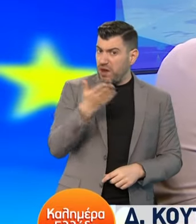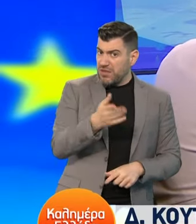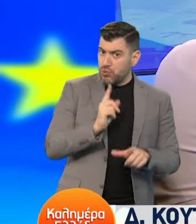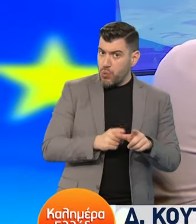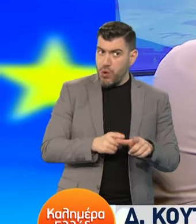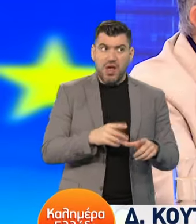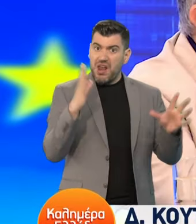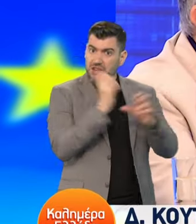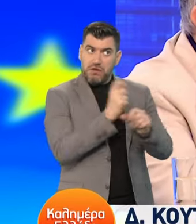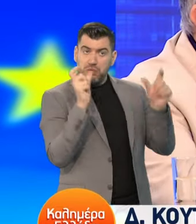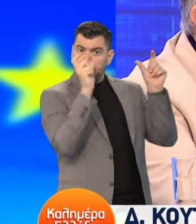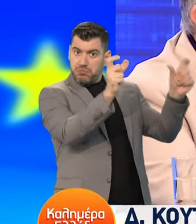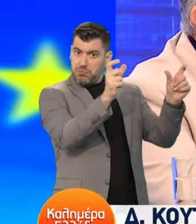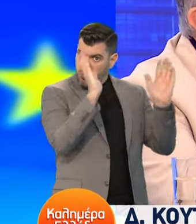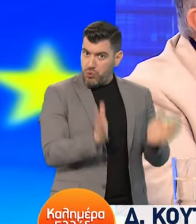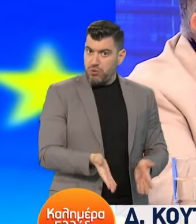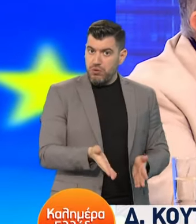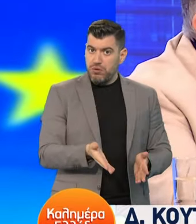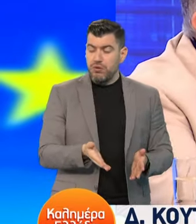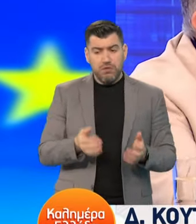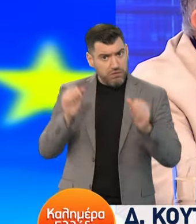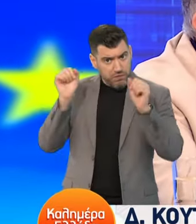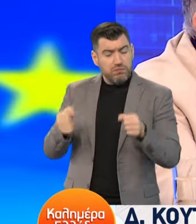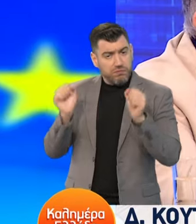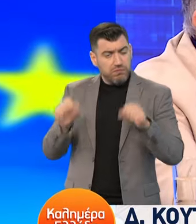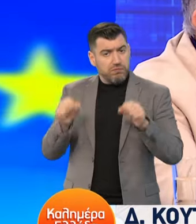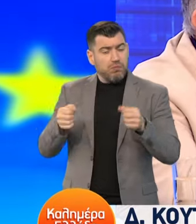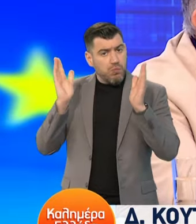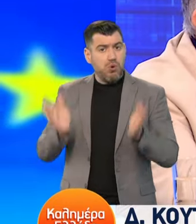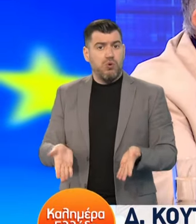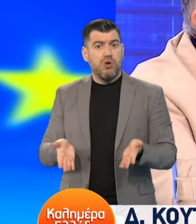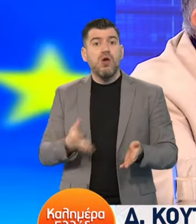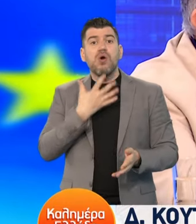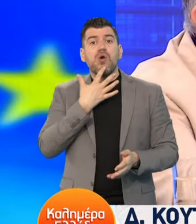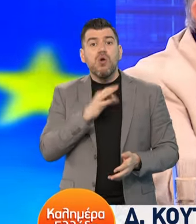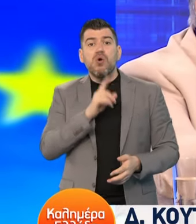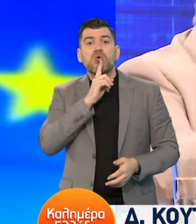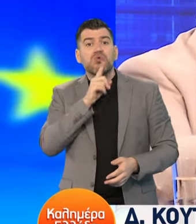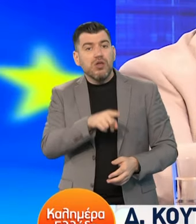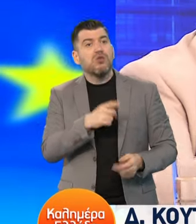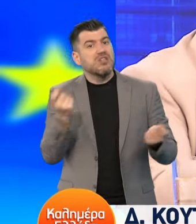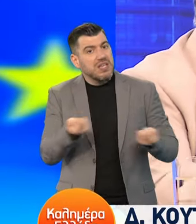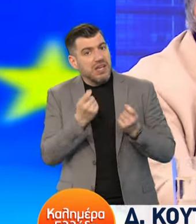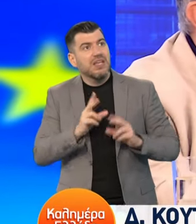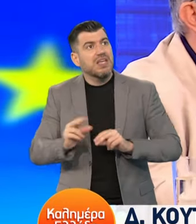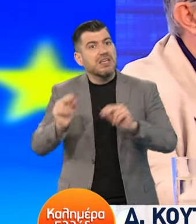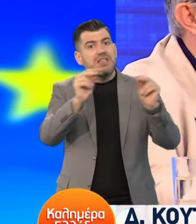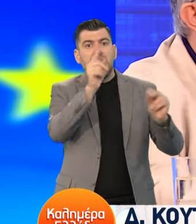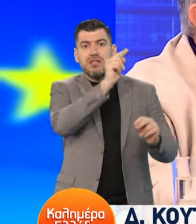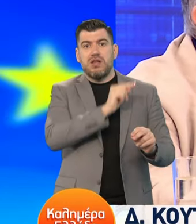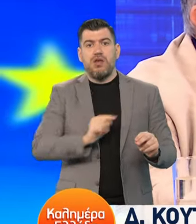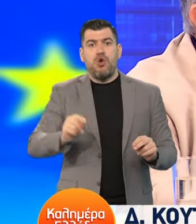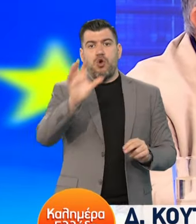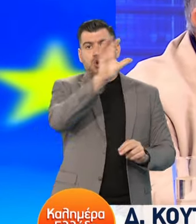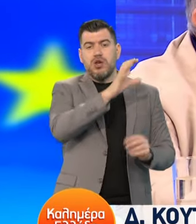να το κάνουν. Γιατί αυτό. Ακριβώς αυτή η συζήτηση γίνεται και στις άλλες χώρες της Ευρωπαϊκής Ένωσης. Όταν ήμουνα στη Γαλλία, για παράδειγμα, στη